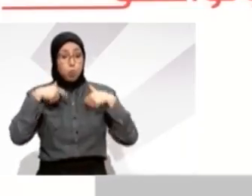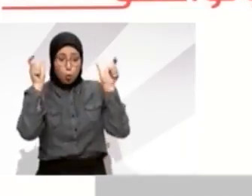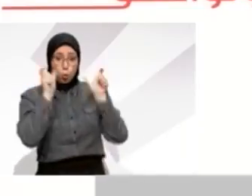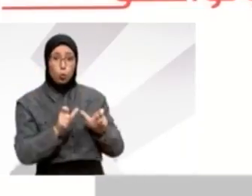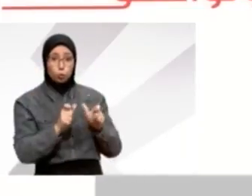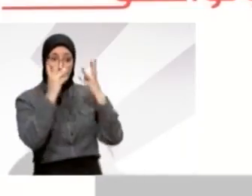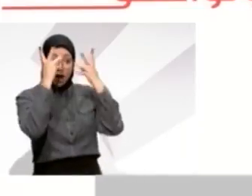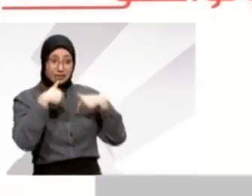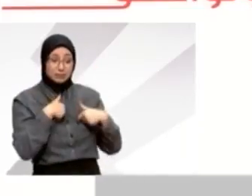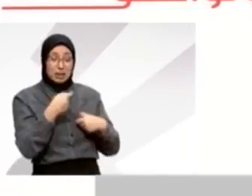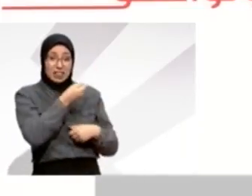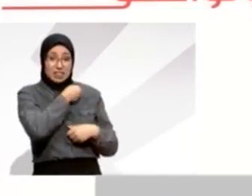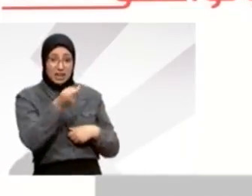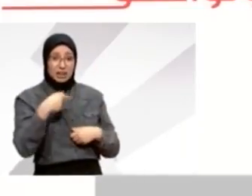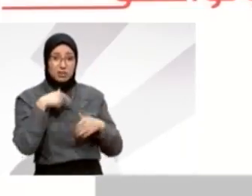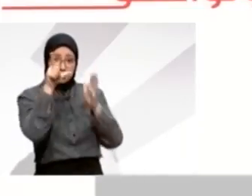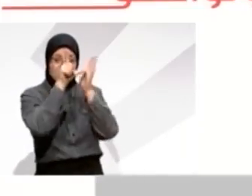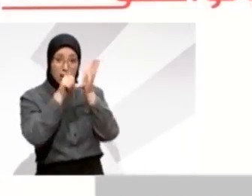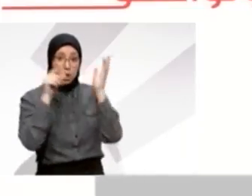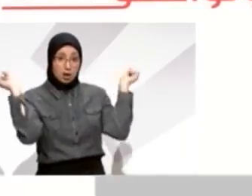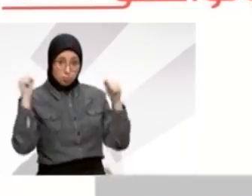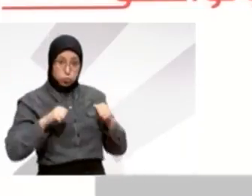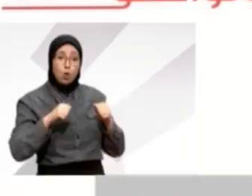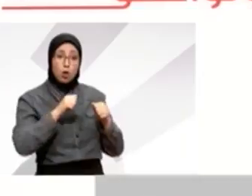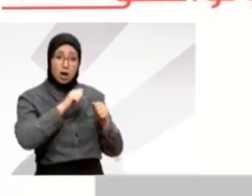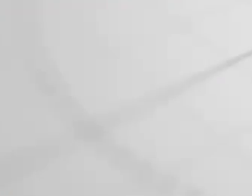تحاسبوني الطريقه القانونيه